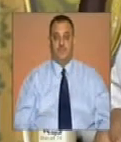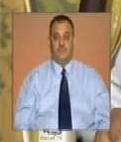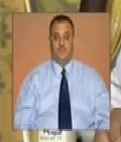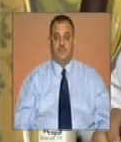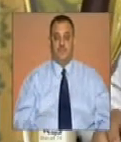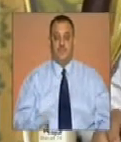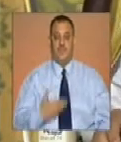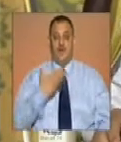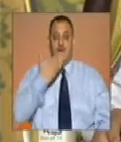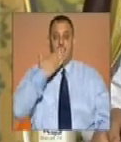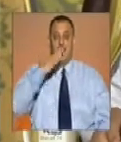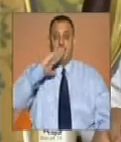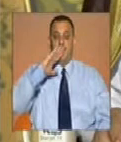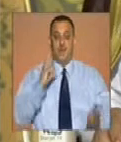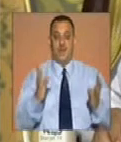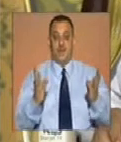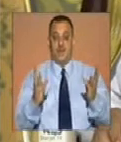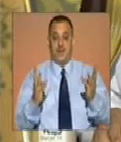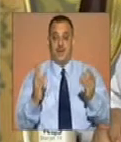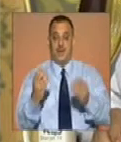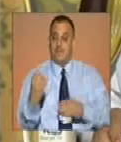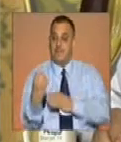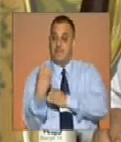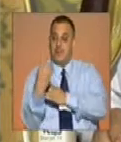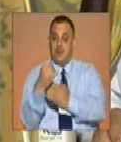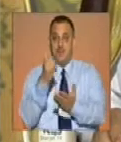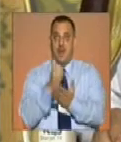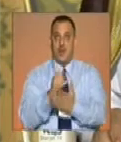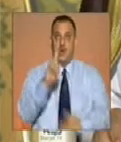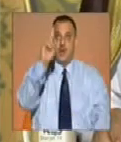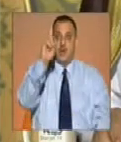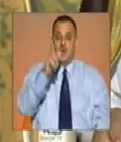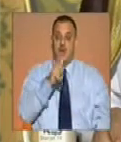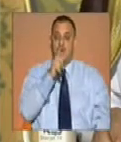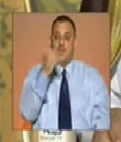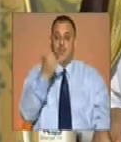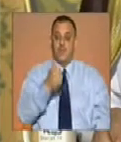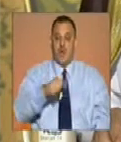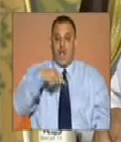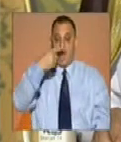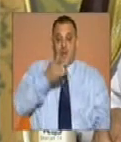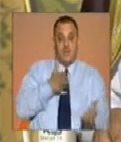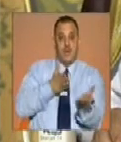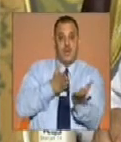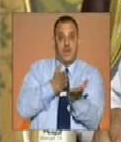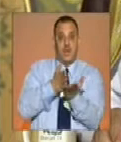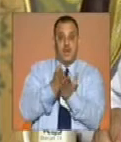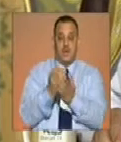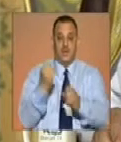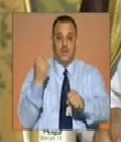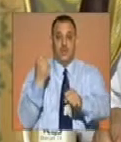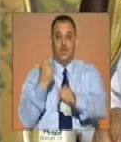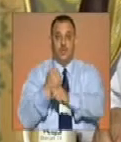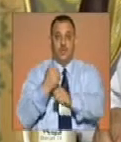سبحانك لا علم لنا إلا ما علمتنا، إنك أنت العليم الحكيم. اللهم إنا نسألك التوفيق والسداد في القول والعمل